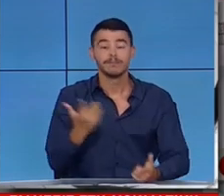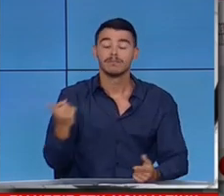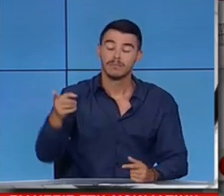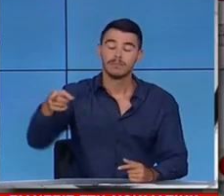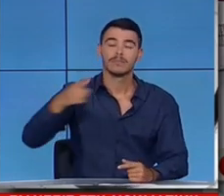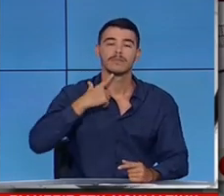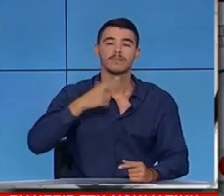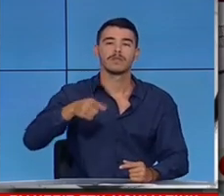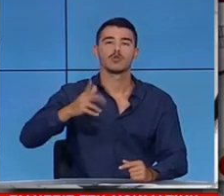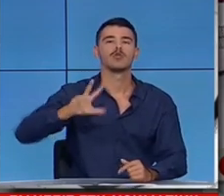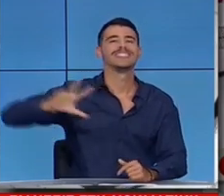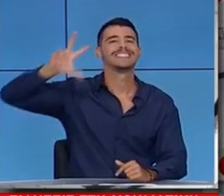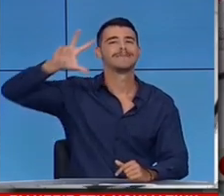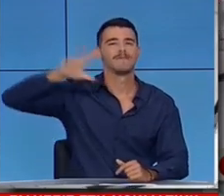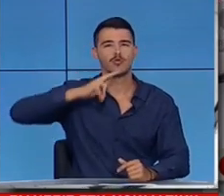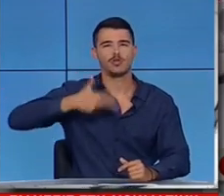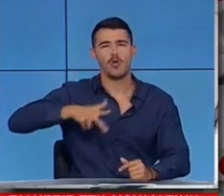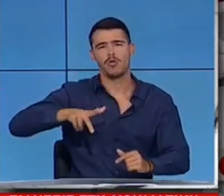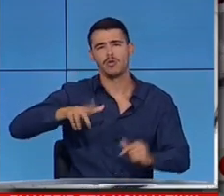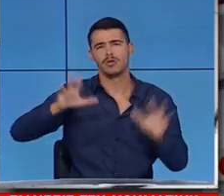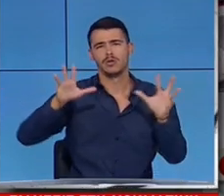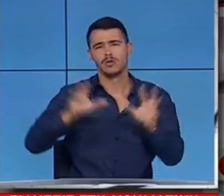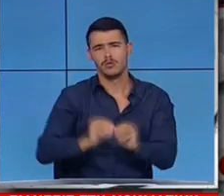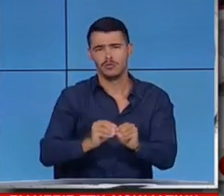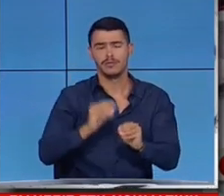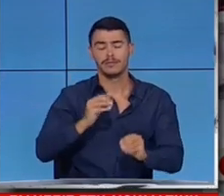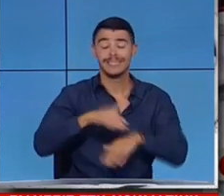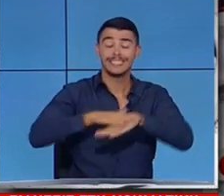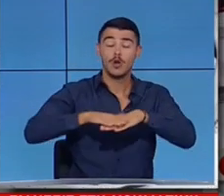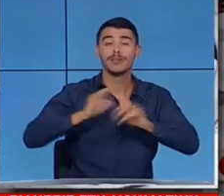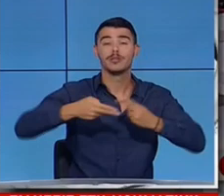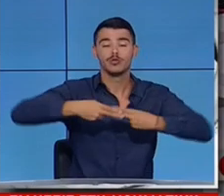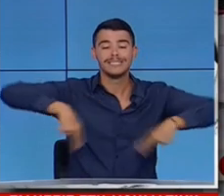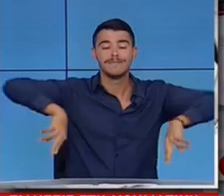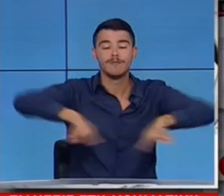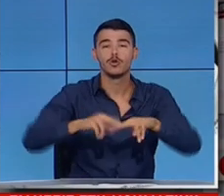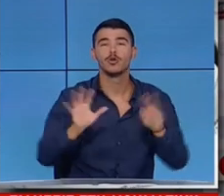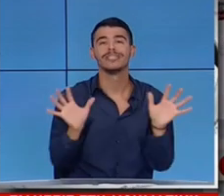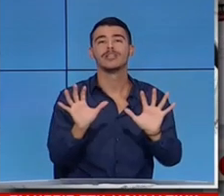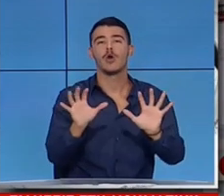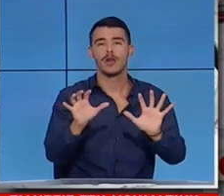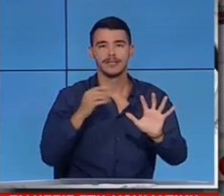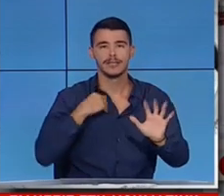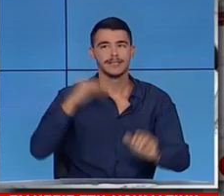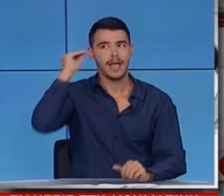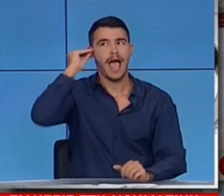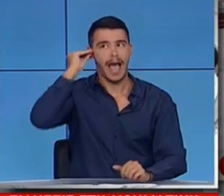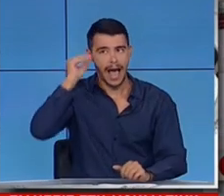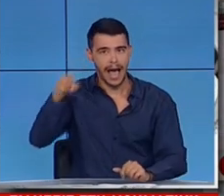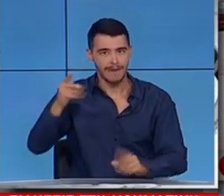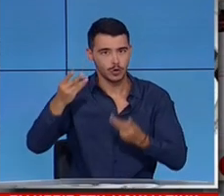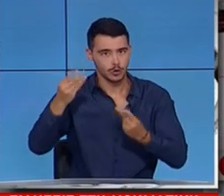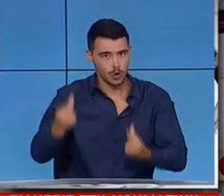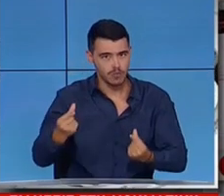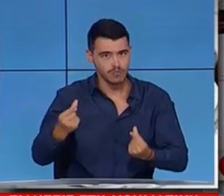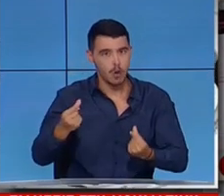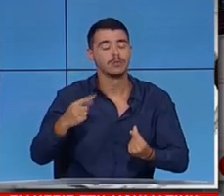Συμβούλιο Ραδιοτηλεόρασης. Αυτή τη στιγμή νομίζω είναι μια καινούργια μέρα. Εάν